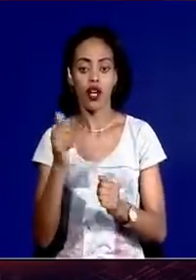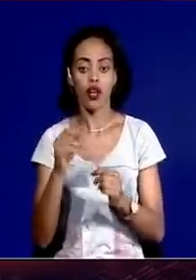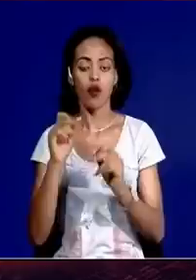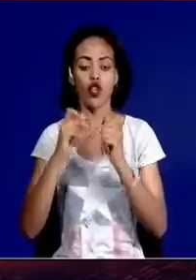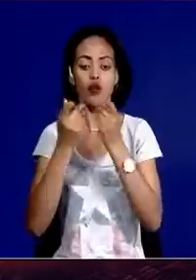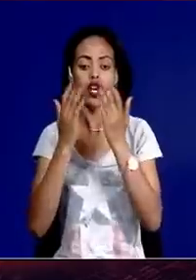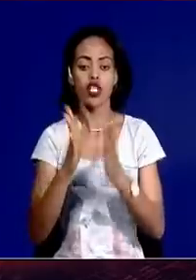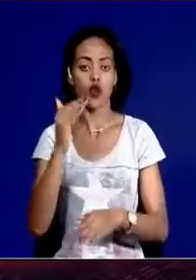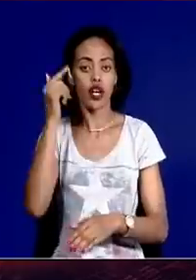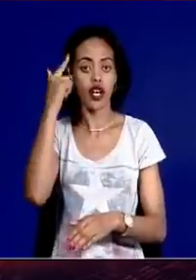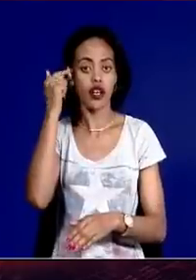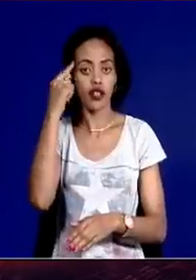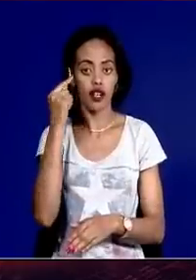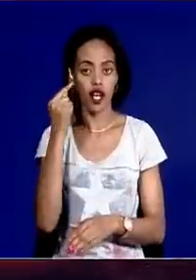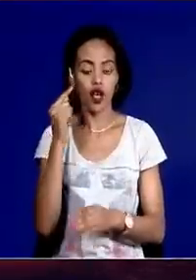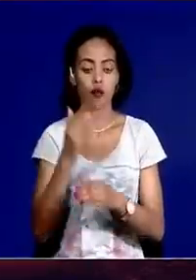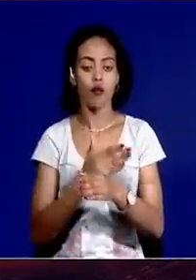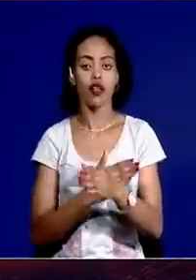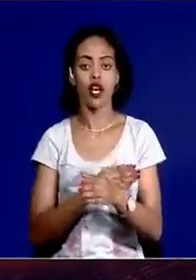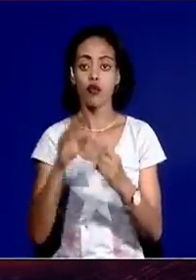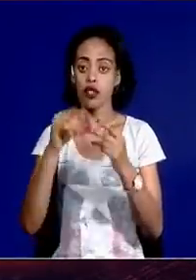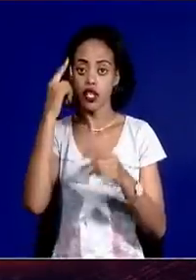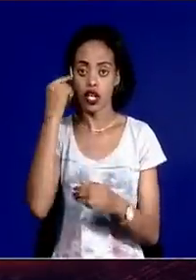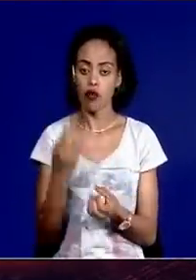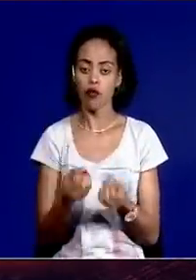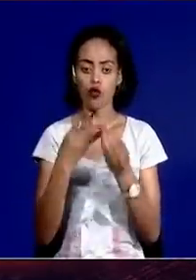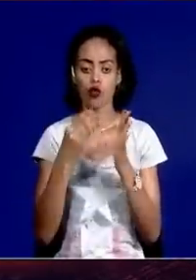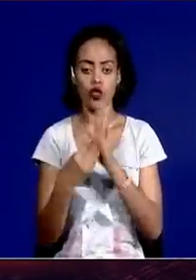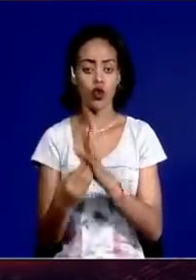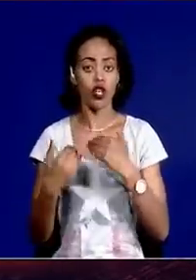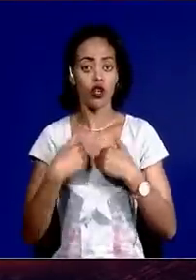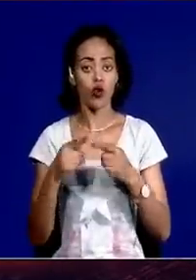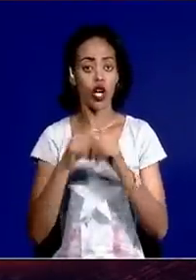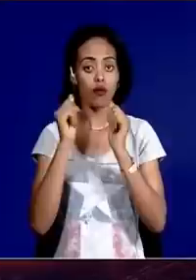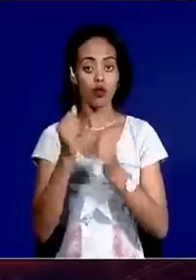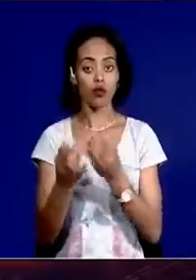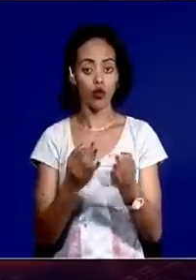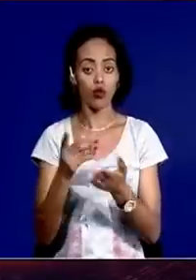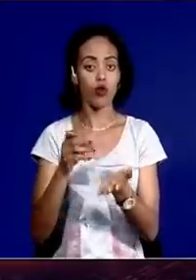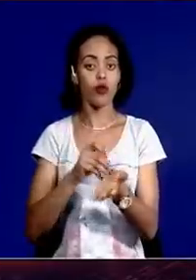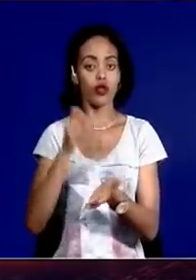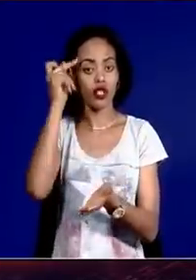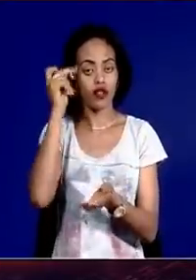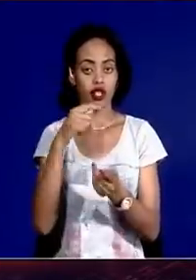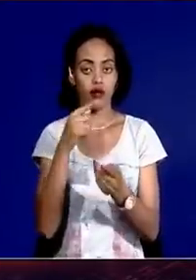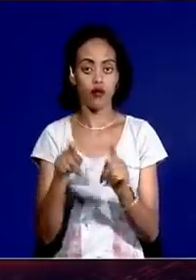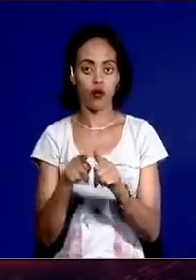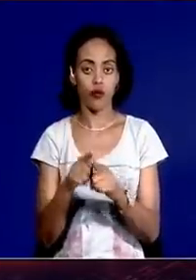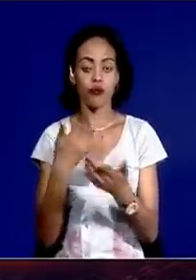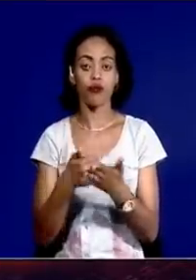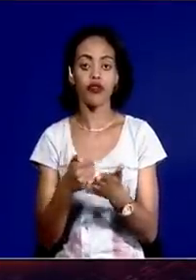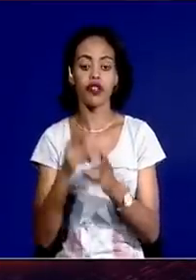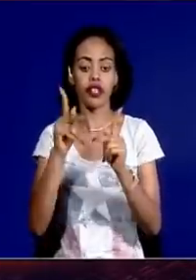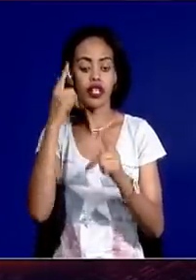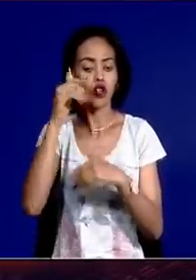ديمقراتيزيشن ناي تقرأي زمحش مرزات تقرأي بركز ولوتات أو أتات كلوا كم سخول زغلسو تم مكتر رأس من محدار حزب تقرأي نخل